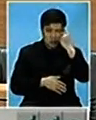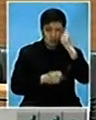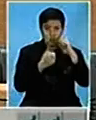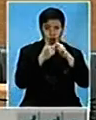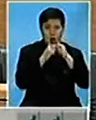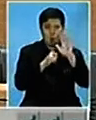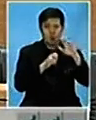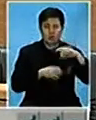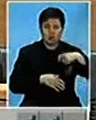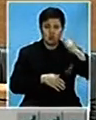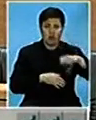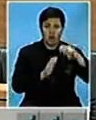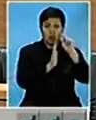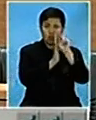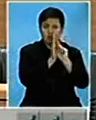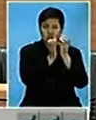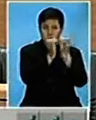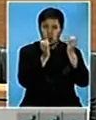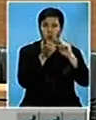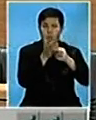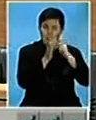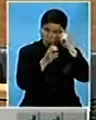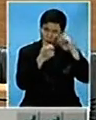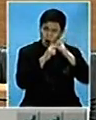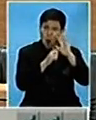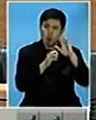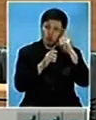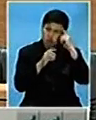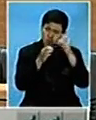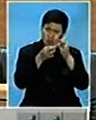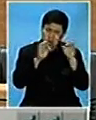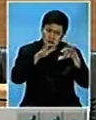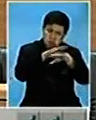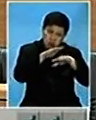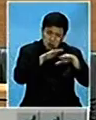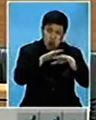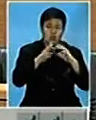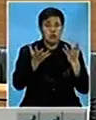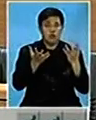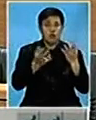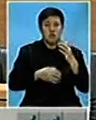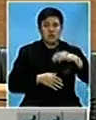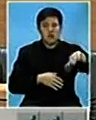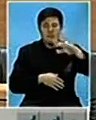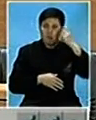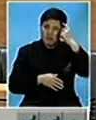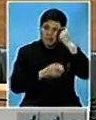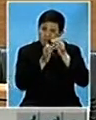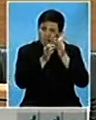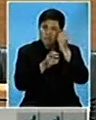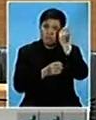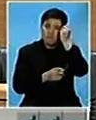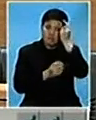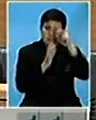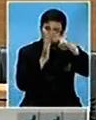รมนูญนั้นเป็นปัญหาของหลักการเป็นปัญหาของพื้นฐานที่เรายังไม่สามารถทำความเข้าใ